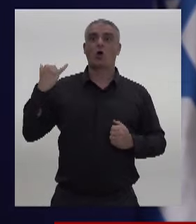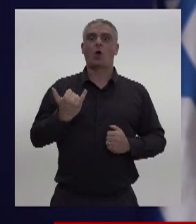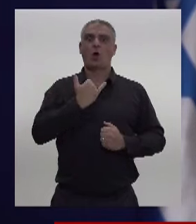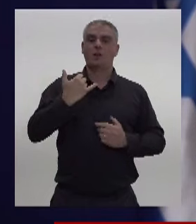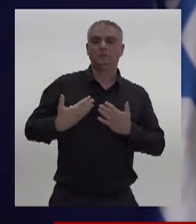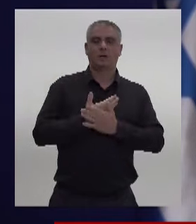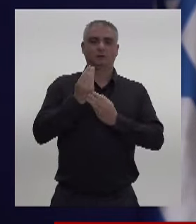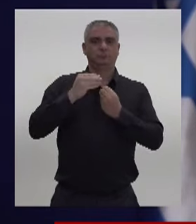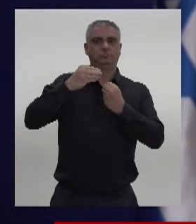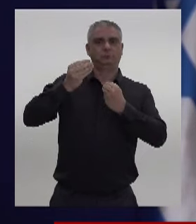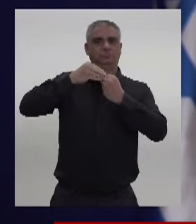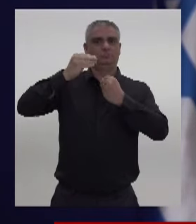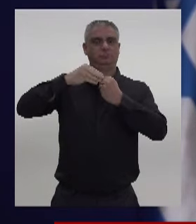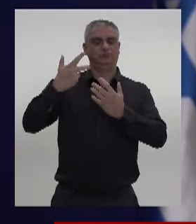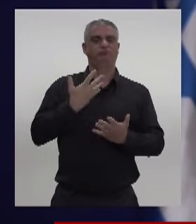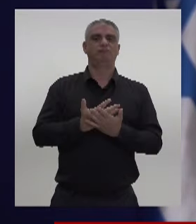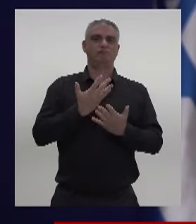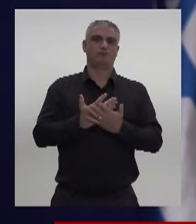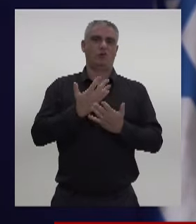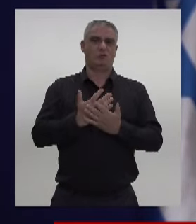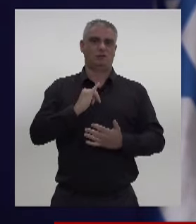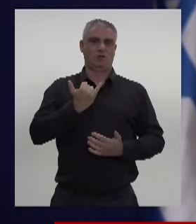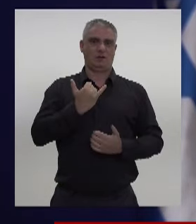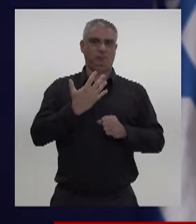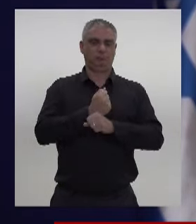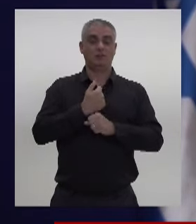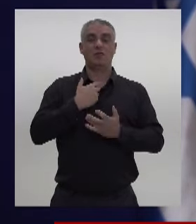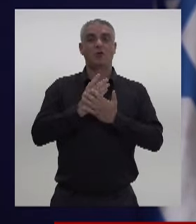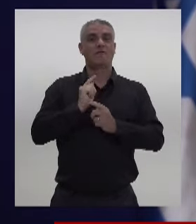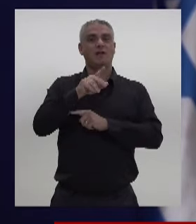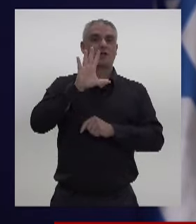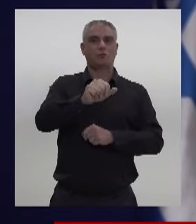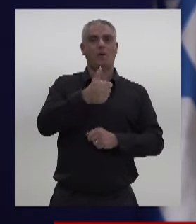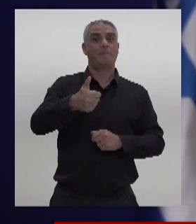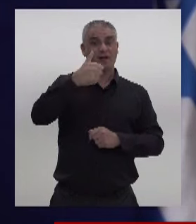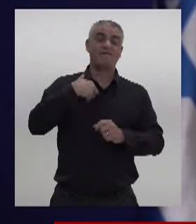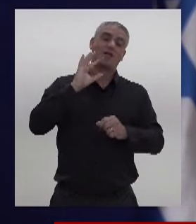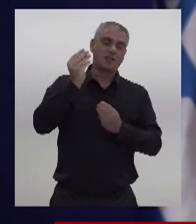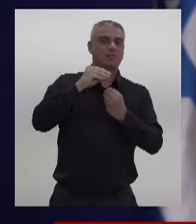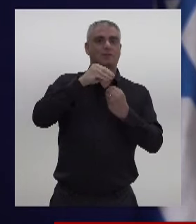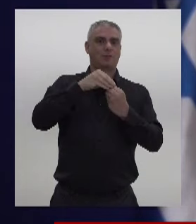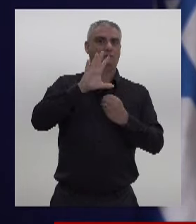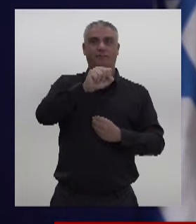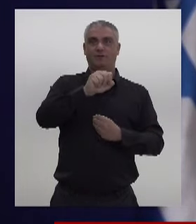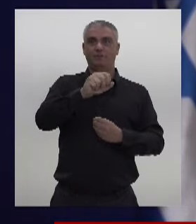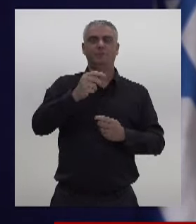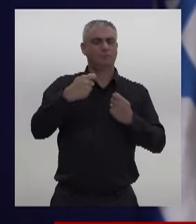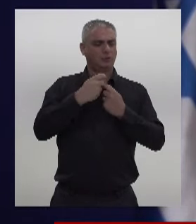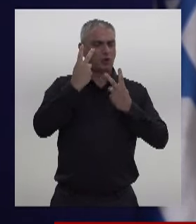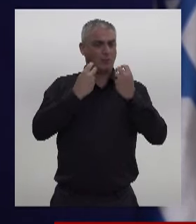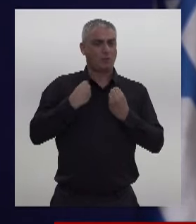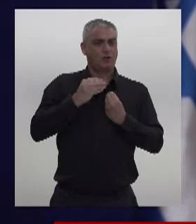רק מתווסף מוכיחה את עצמה אנחנו הגענו לבכירים ונגיע לנוס באשר למודיעין